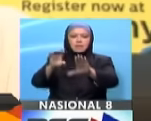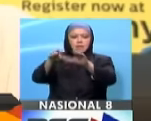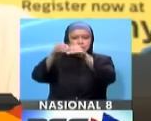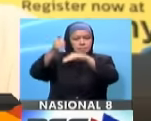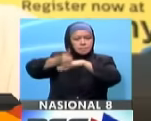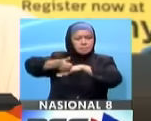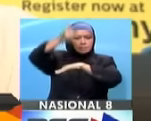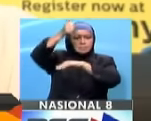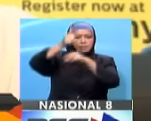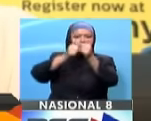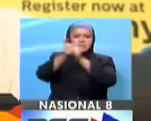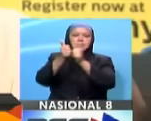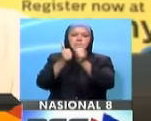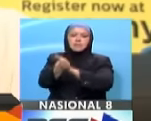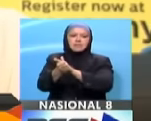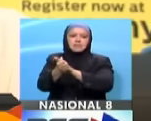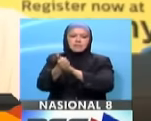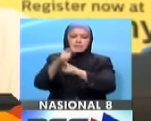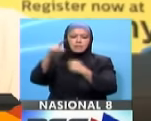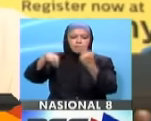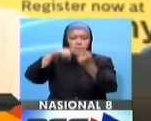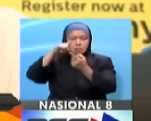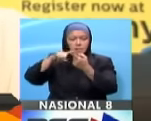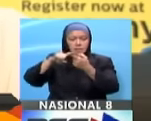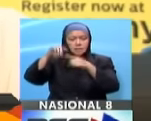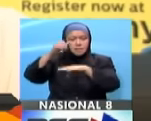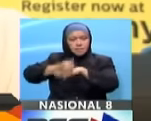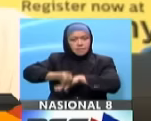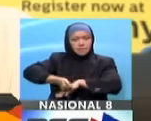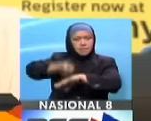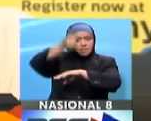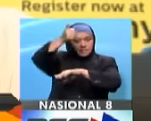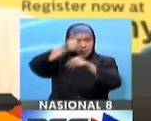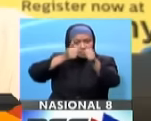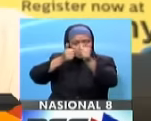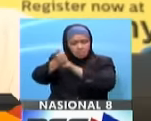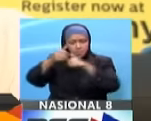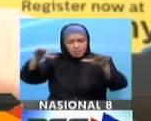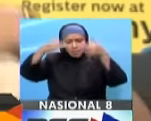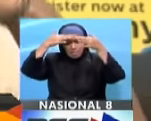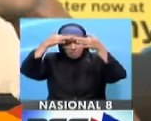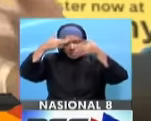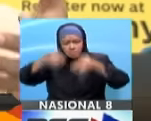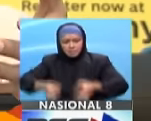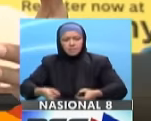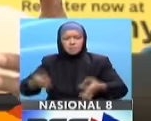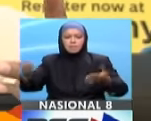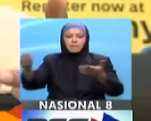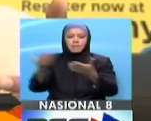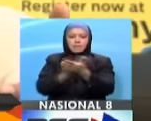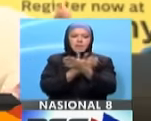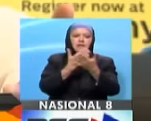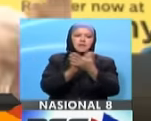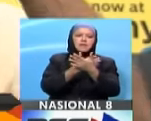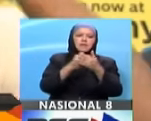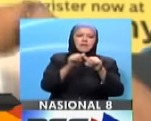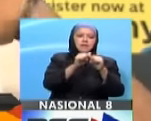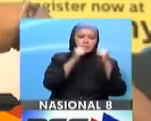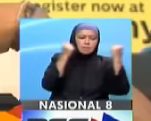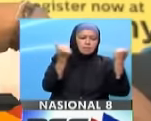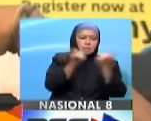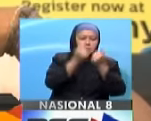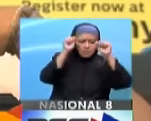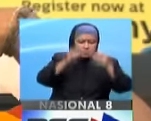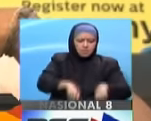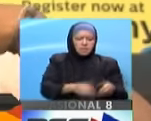Commissioner. Dan apabila Sports Commissioner telah membuat keputusan, barulah persatuan tersebut boleh merayu